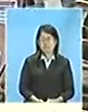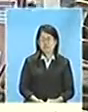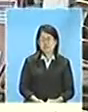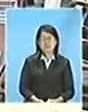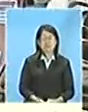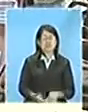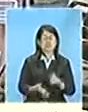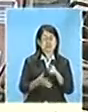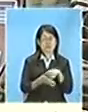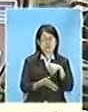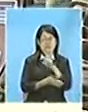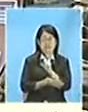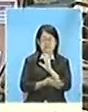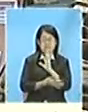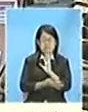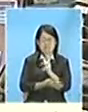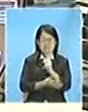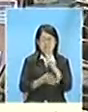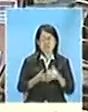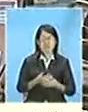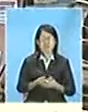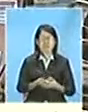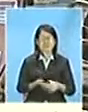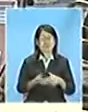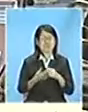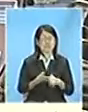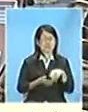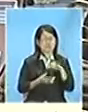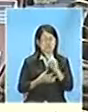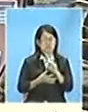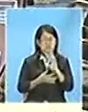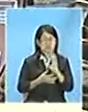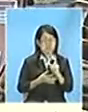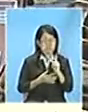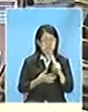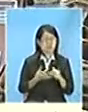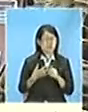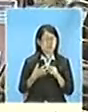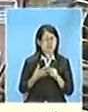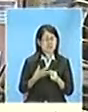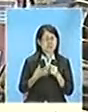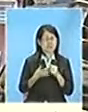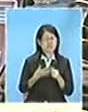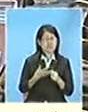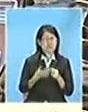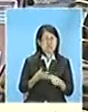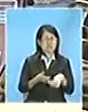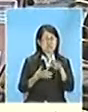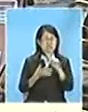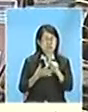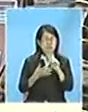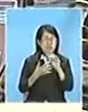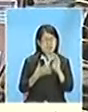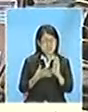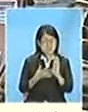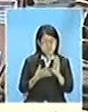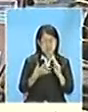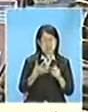นายสมชาติพันธพัฒน์นายสมชายแสวงการนายสมบูรณ์งาม